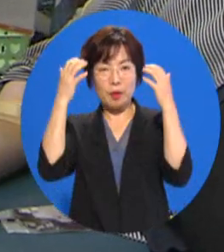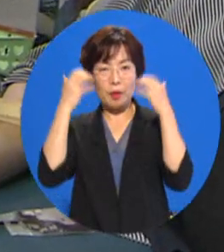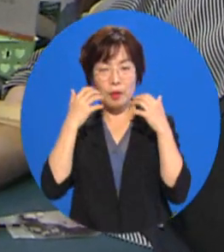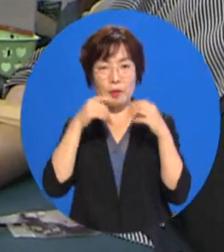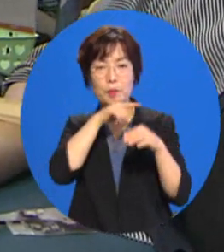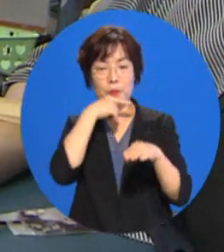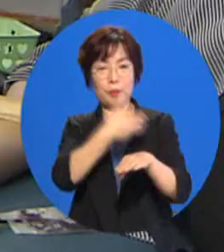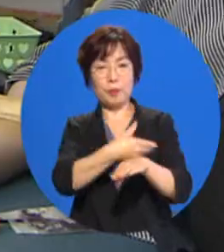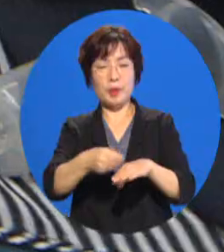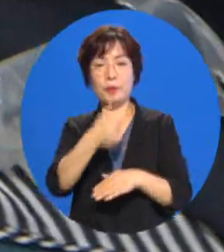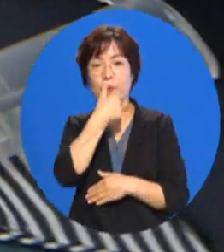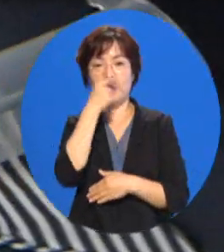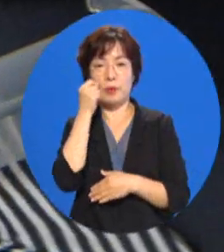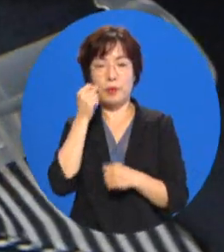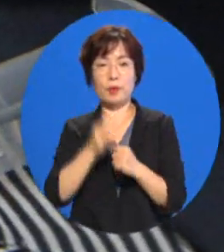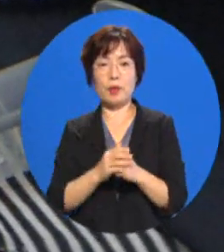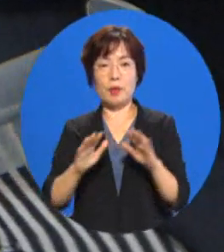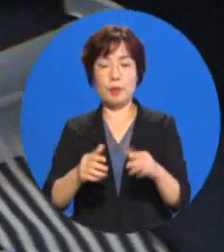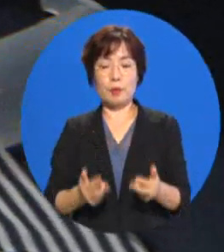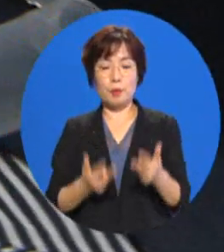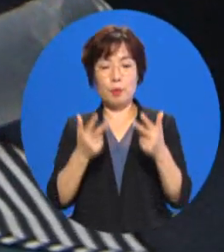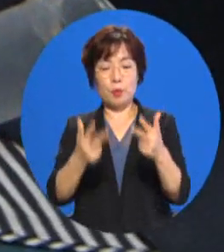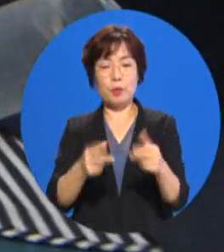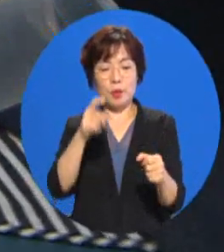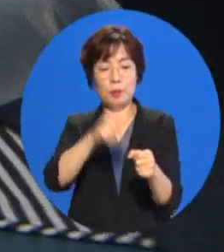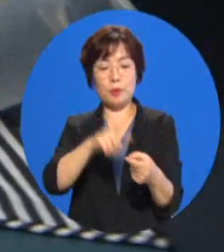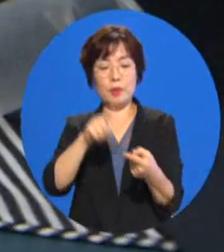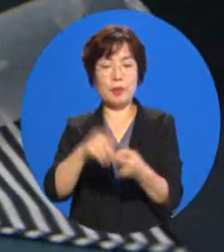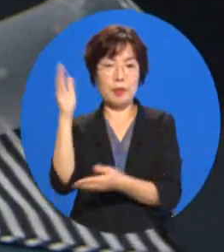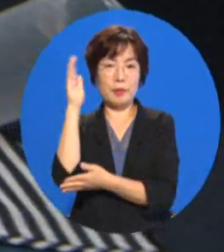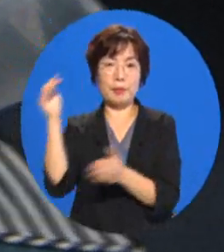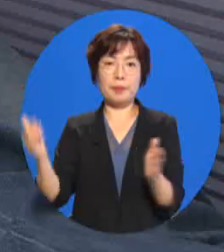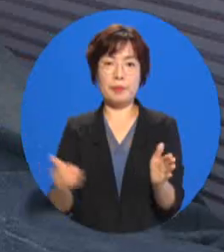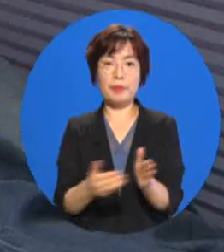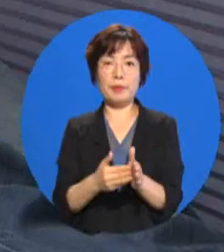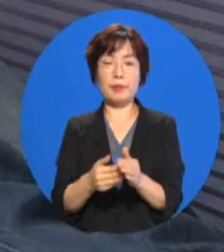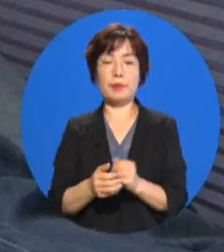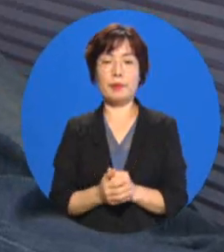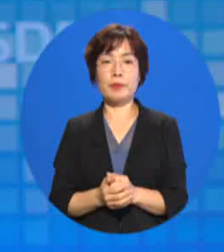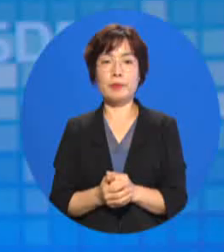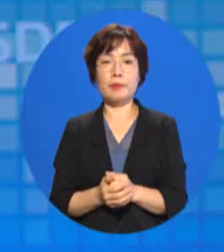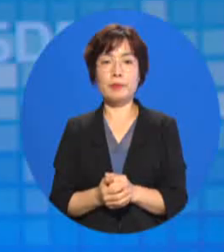확보가 특히 어렵다며 이번 봉사의 취지를 설명했습니다.